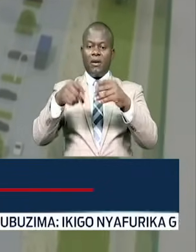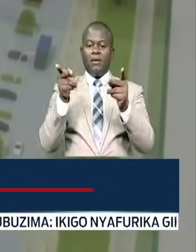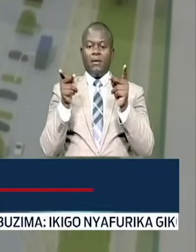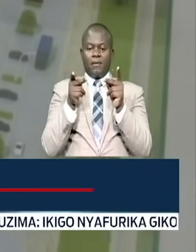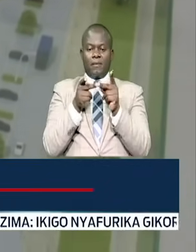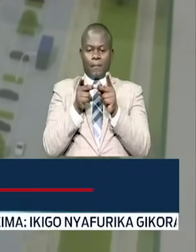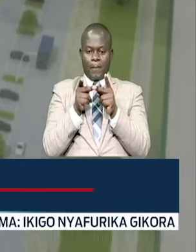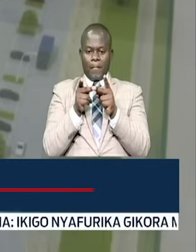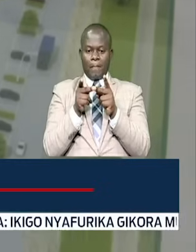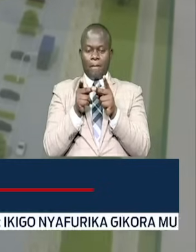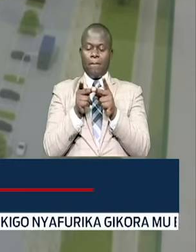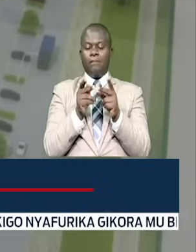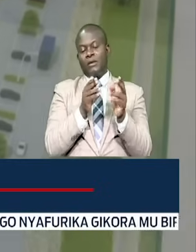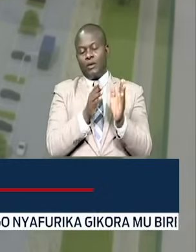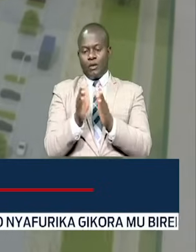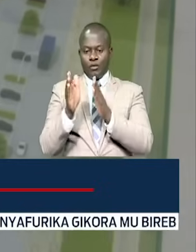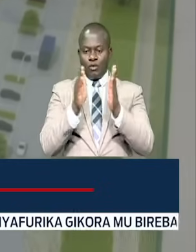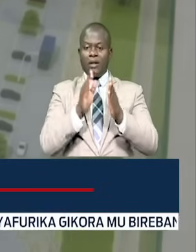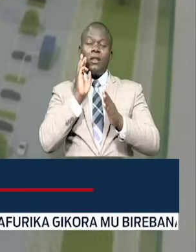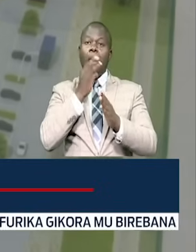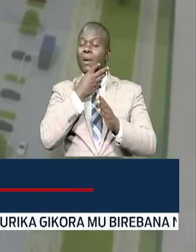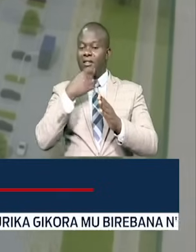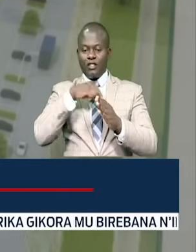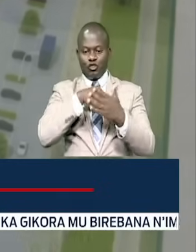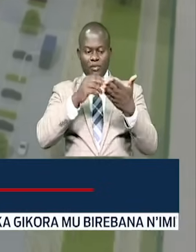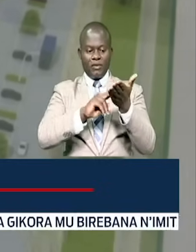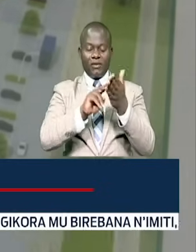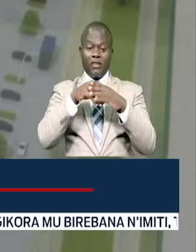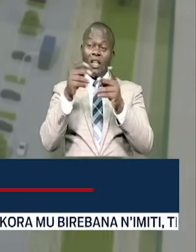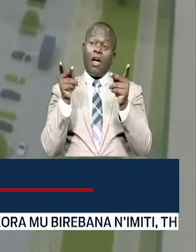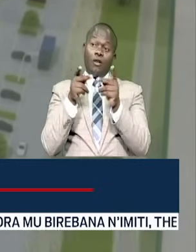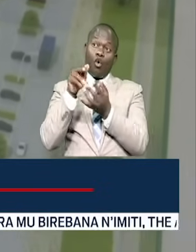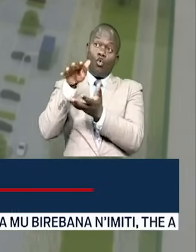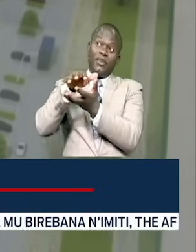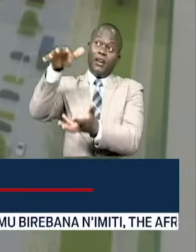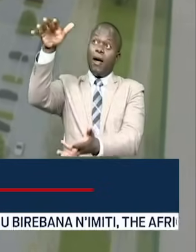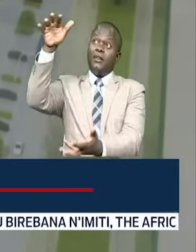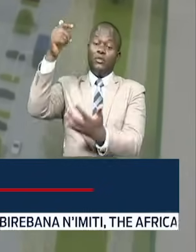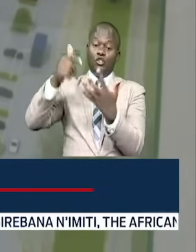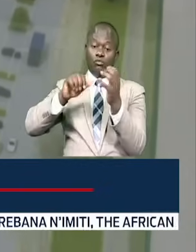tuzajya dutreta amazi yacu, dufite warehouse, dufite